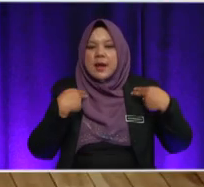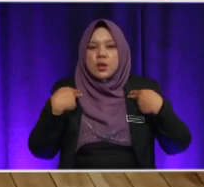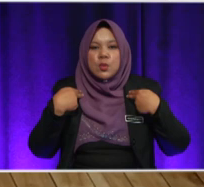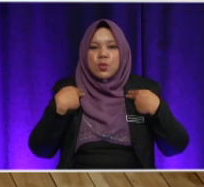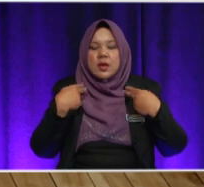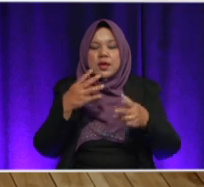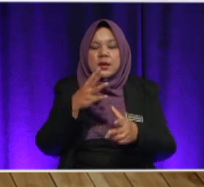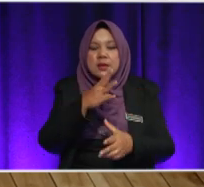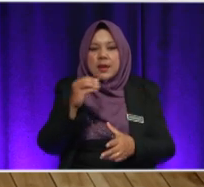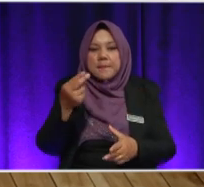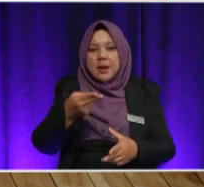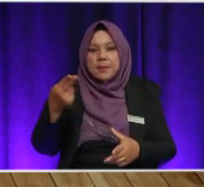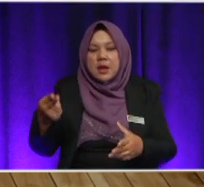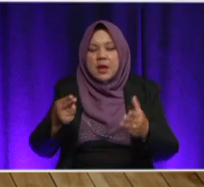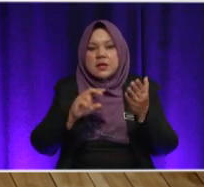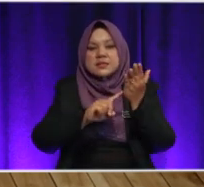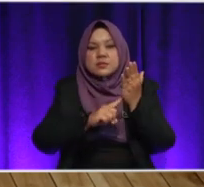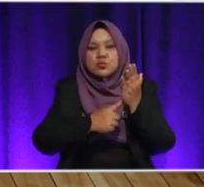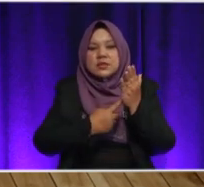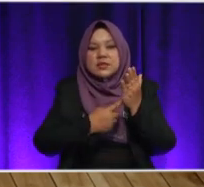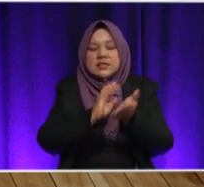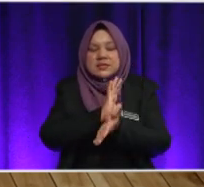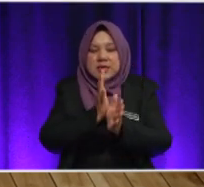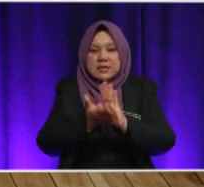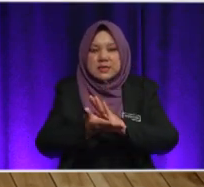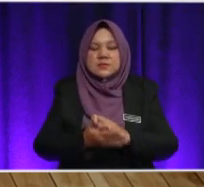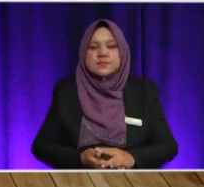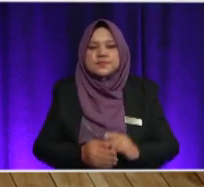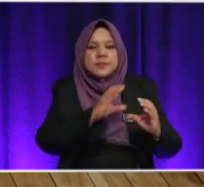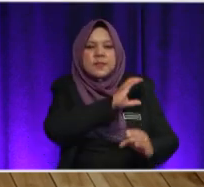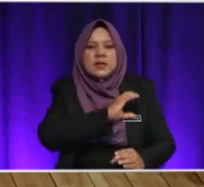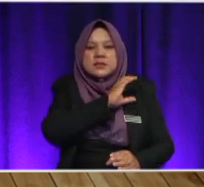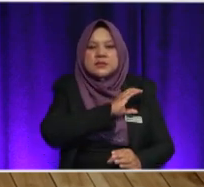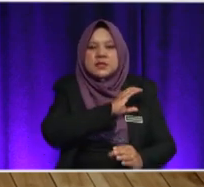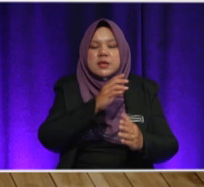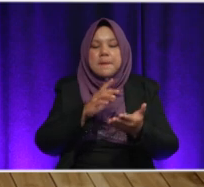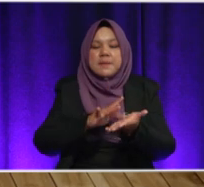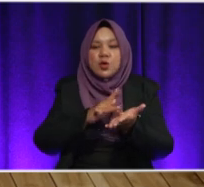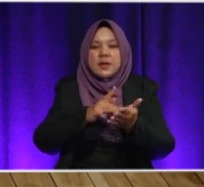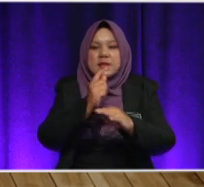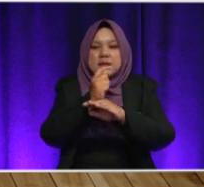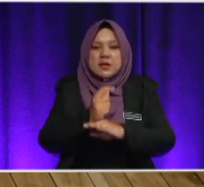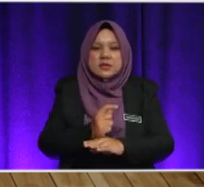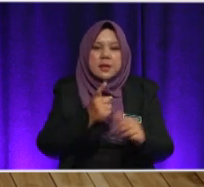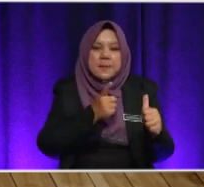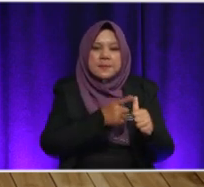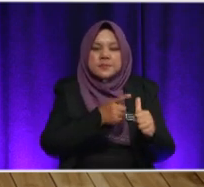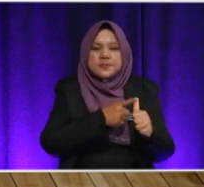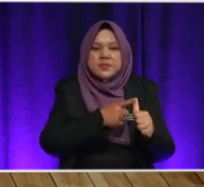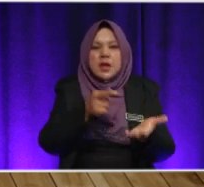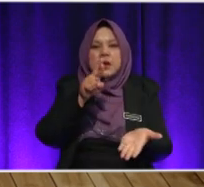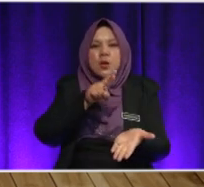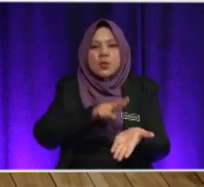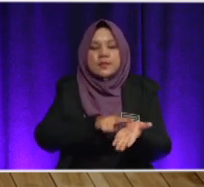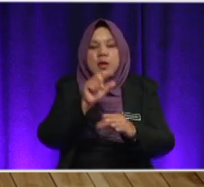bahan semula Jadi mari kita lihat lagi apakah ciri-ciri pengobatan tradisional yang pertama rawatan